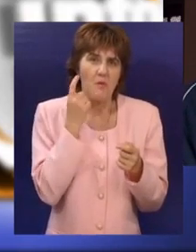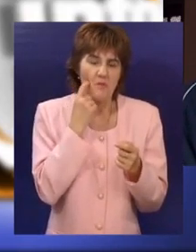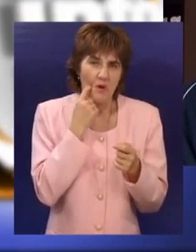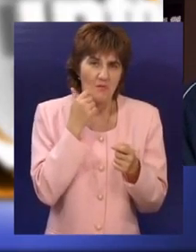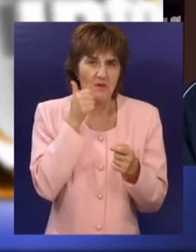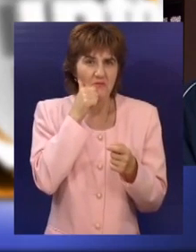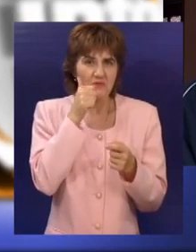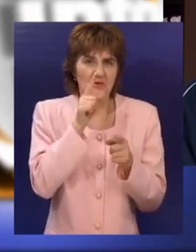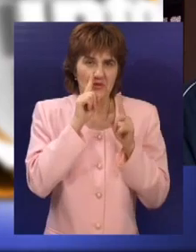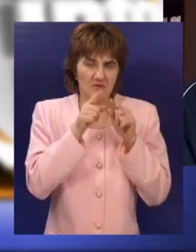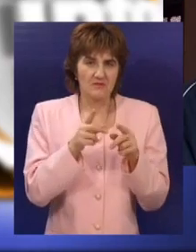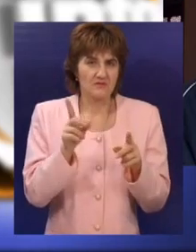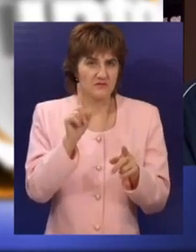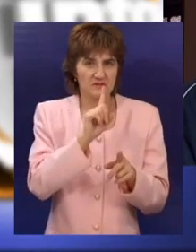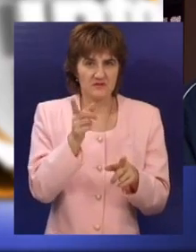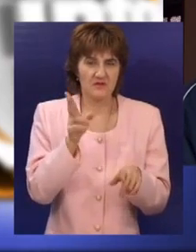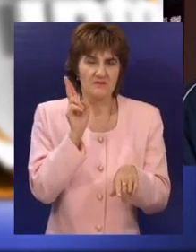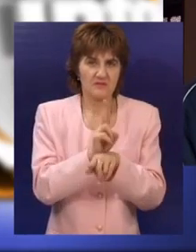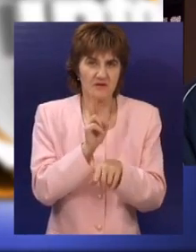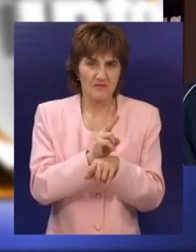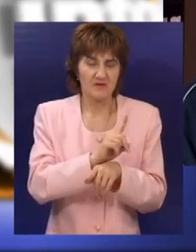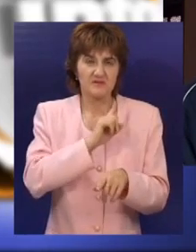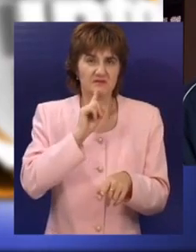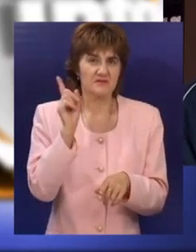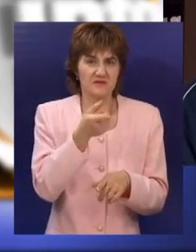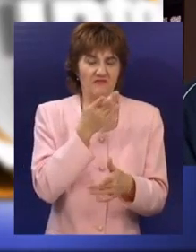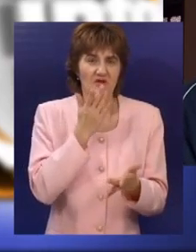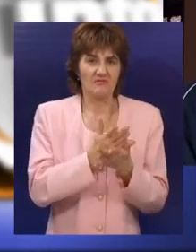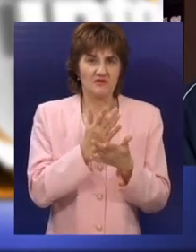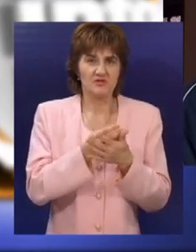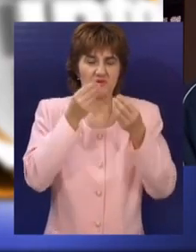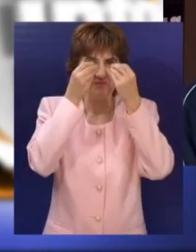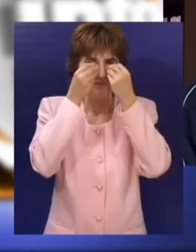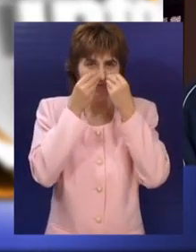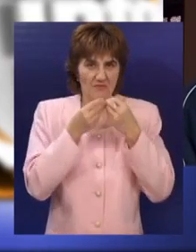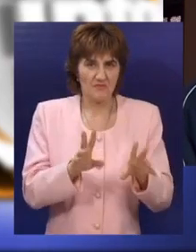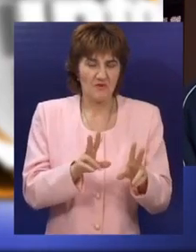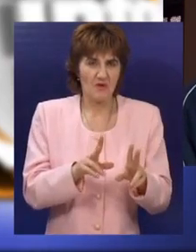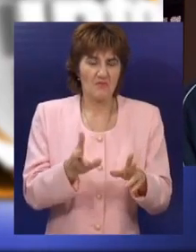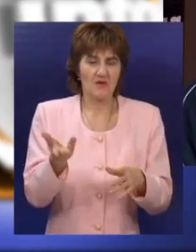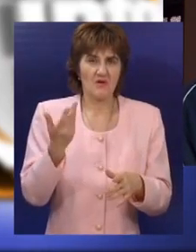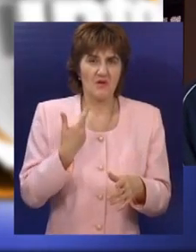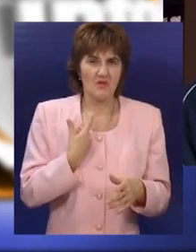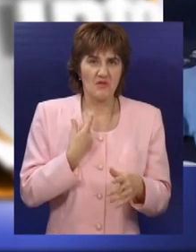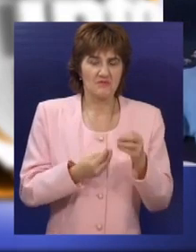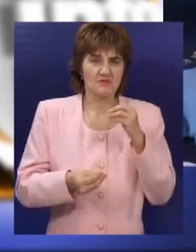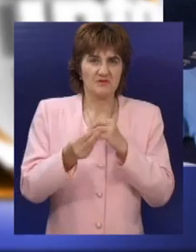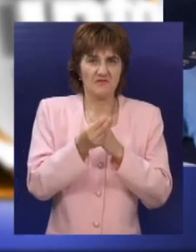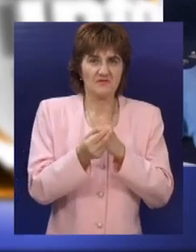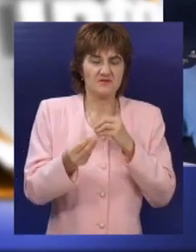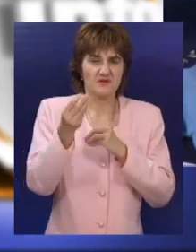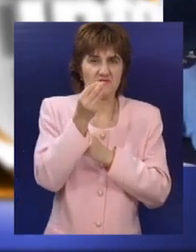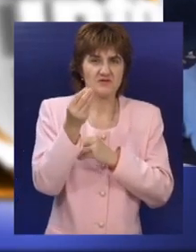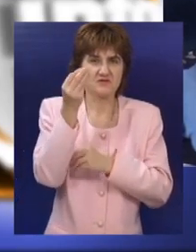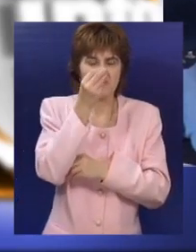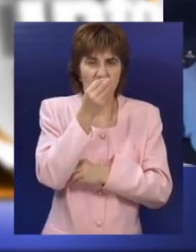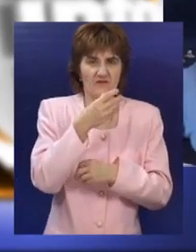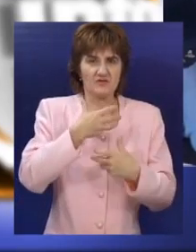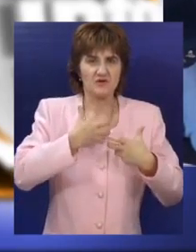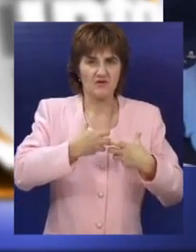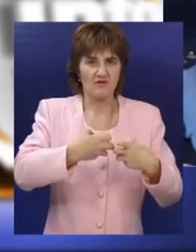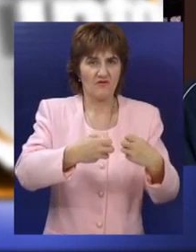da jednog dana vrlo moguće većina njih će završiti na tim, tako reći, teškim drogama. Zlo